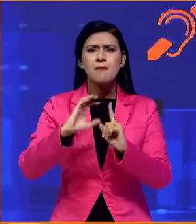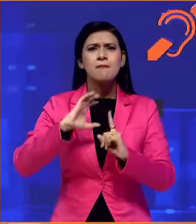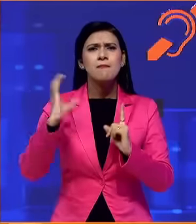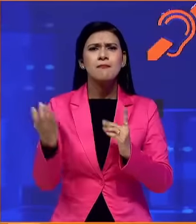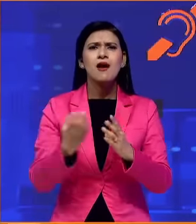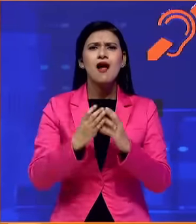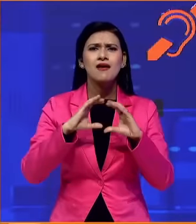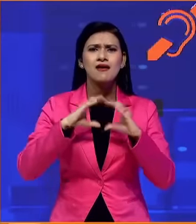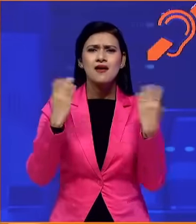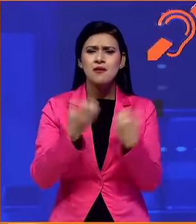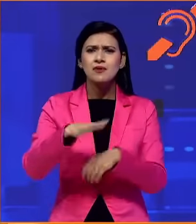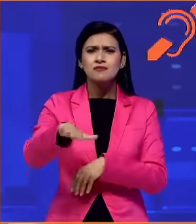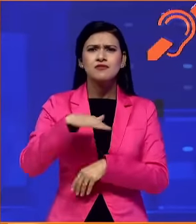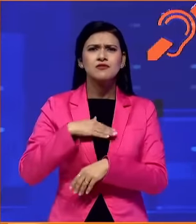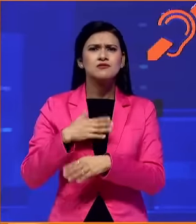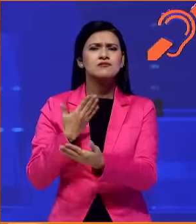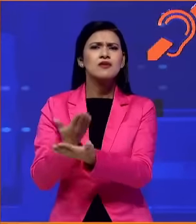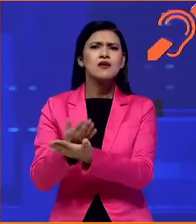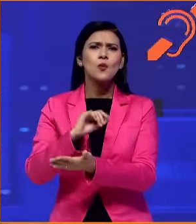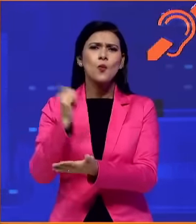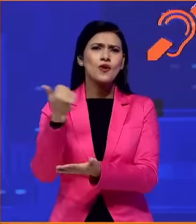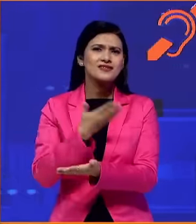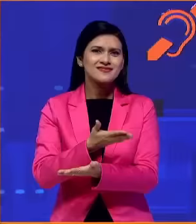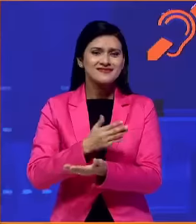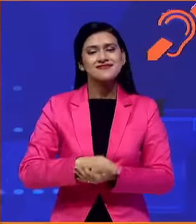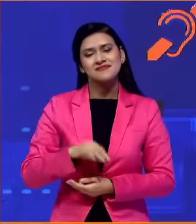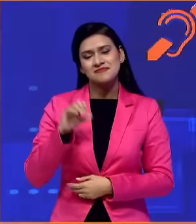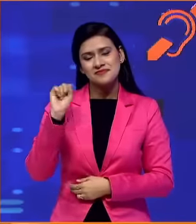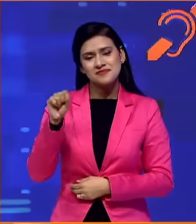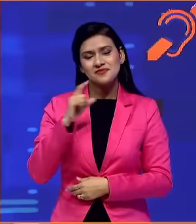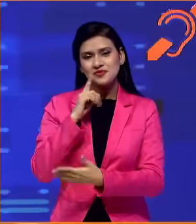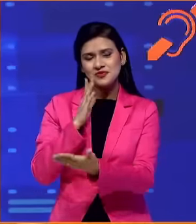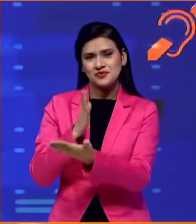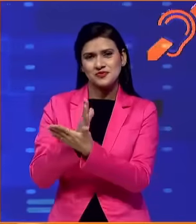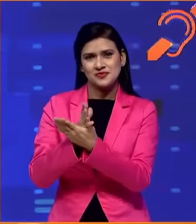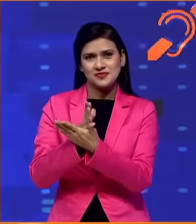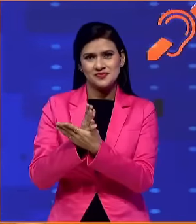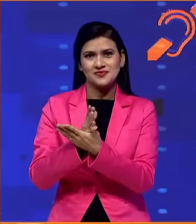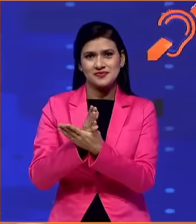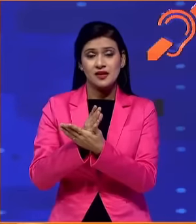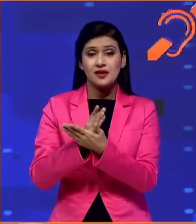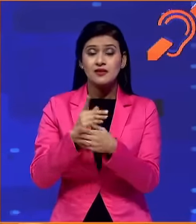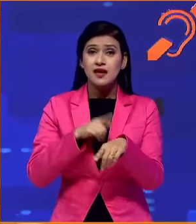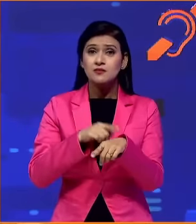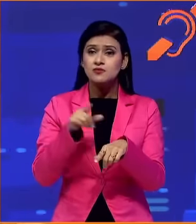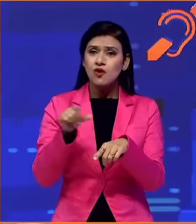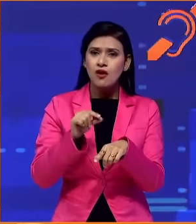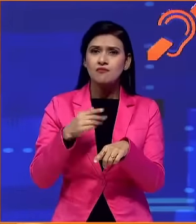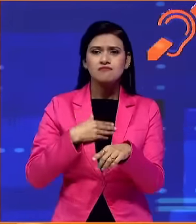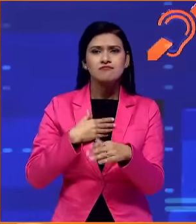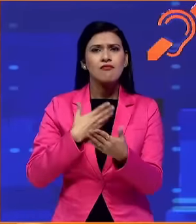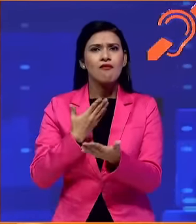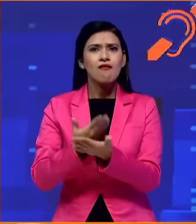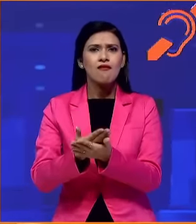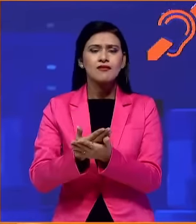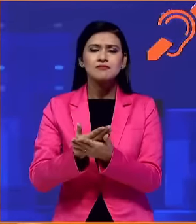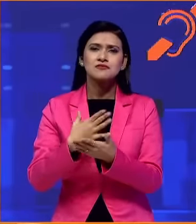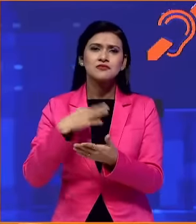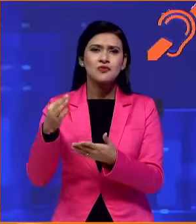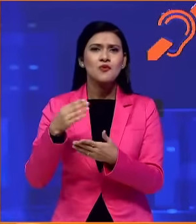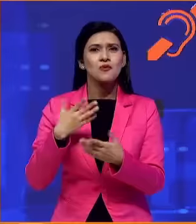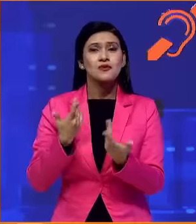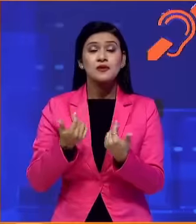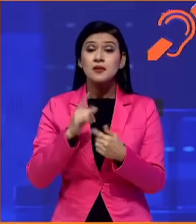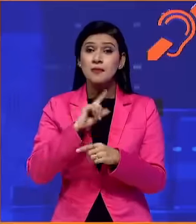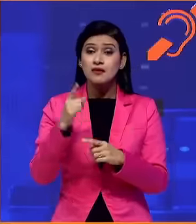जीहां,जैसाकिआपनेकहा,यहसचहैकिमेरी पार्टीनेमुझेबहुतकमउम्रमेंहीअवसरदियाथा। लेकिनमुझेअपनेनिर्वाचनक्षेत्रके 25लाखलोगोंकी